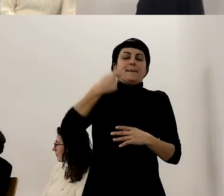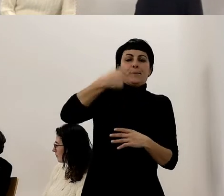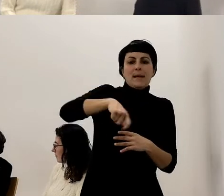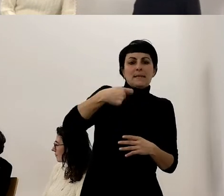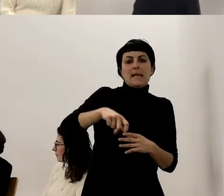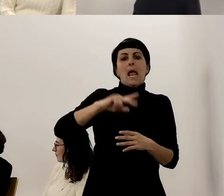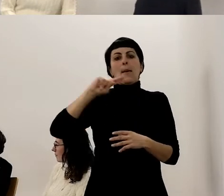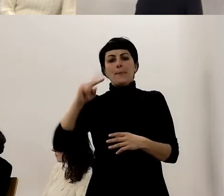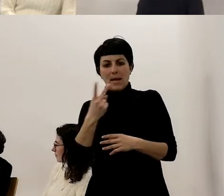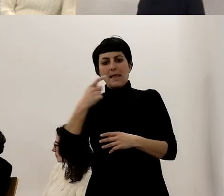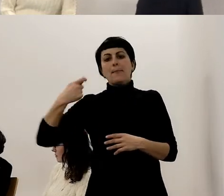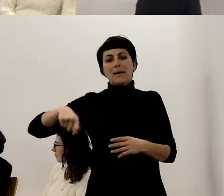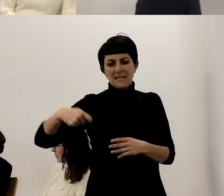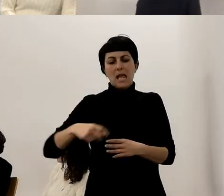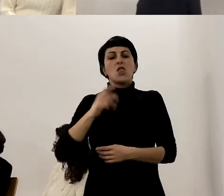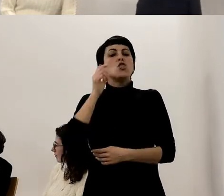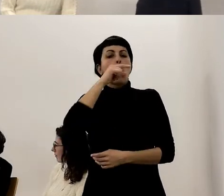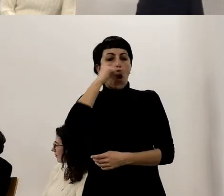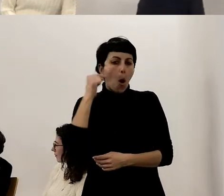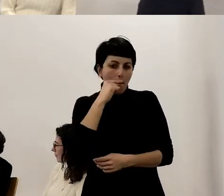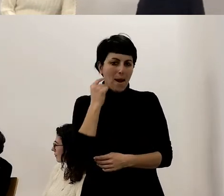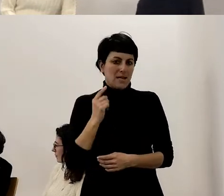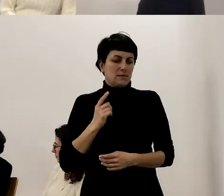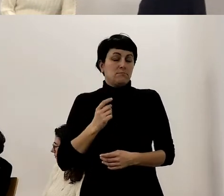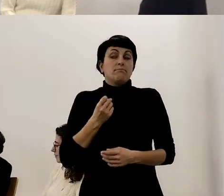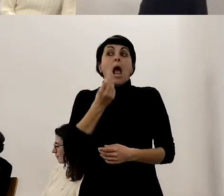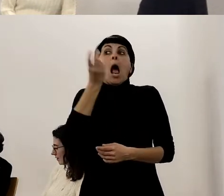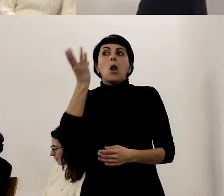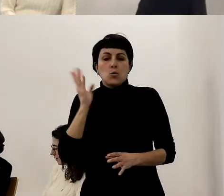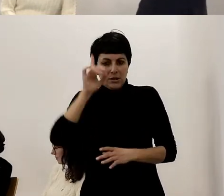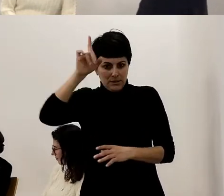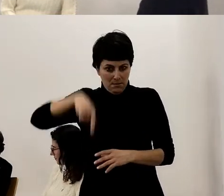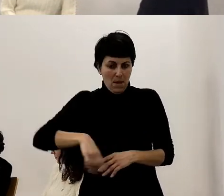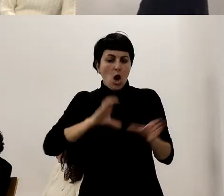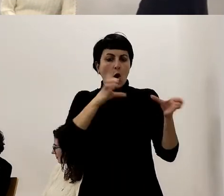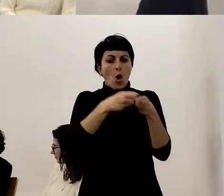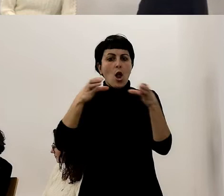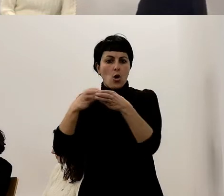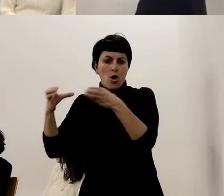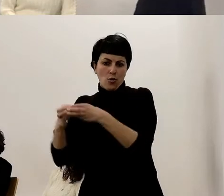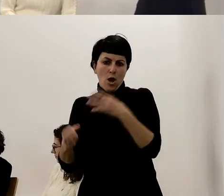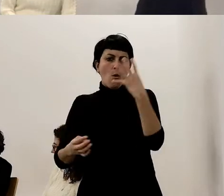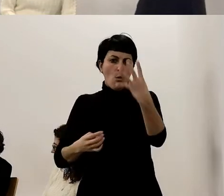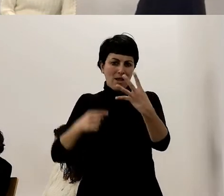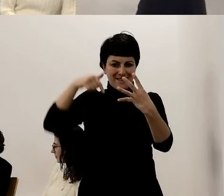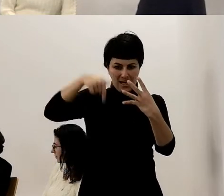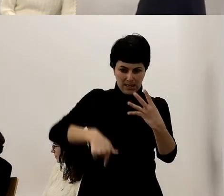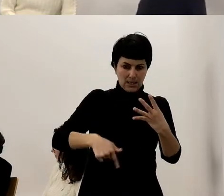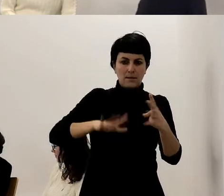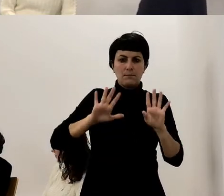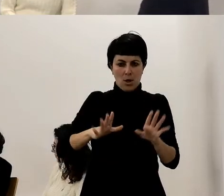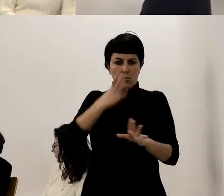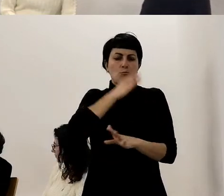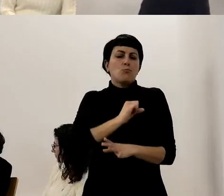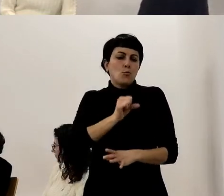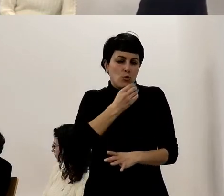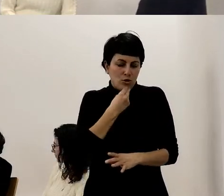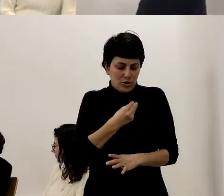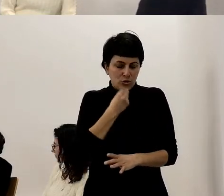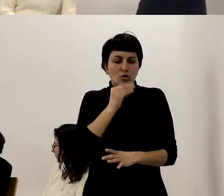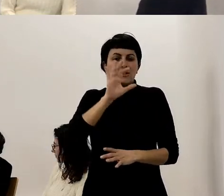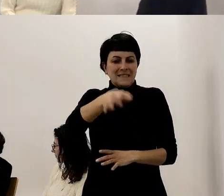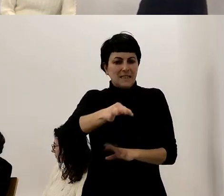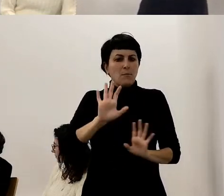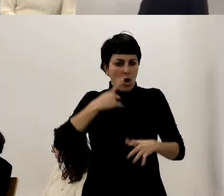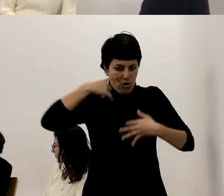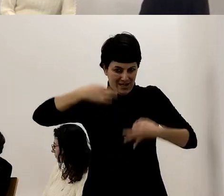són homes, sí, també real. Vull dir, per molt que les nostres quatre colles siguin molt maques, també real.